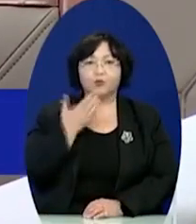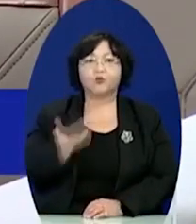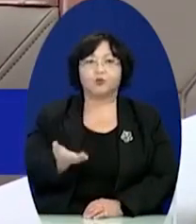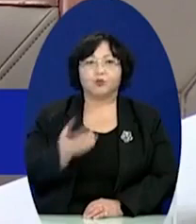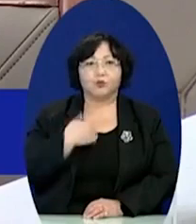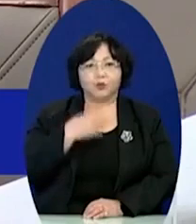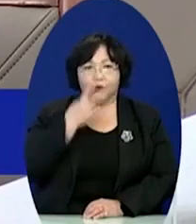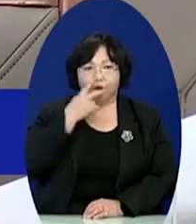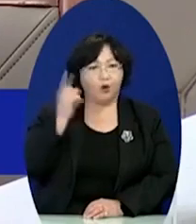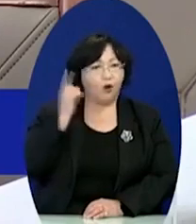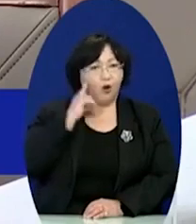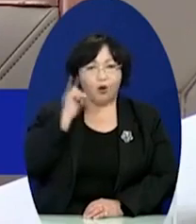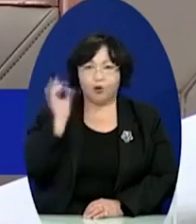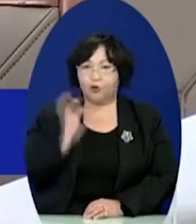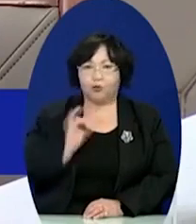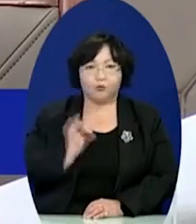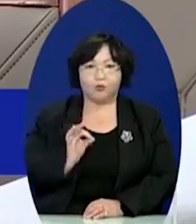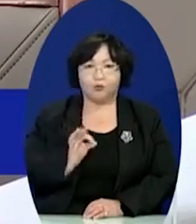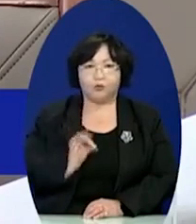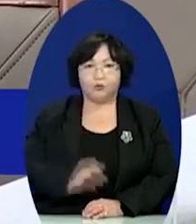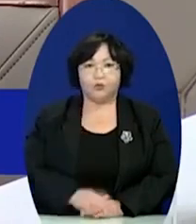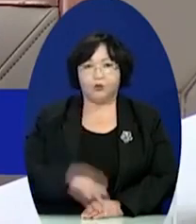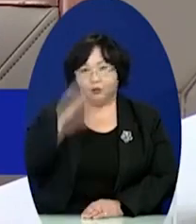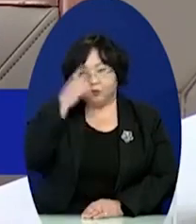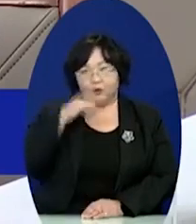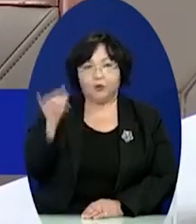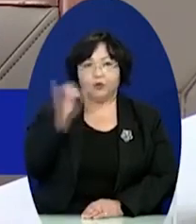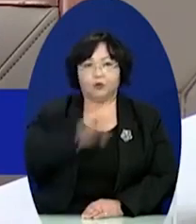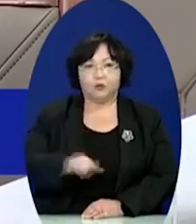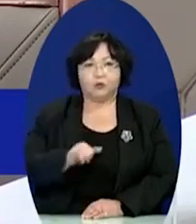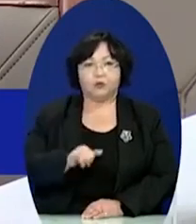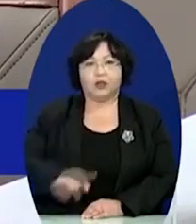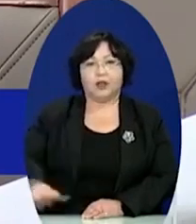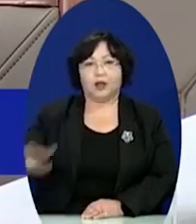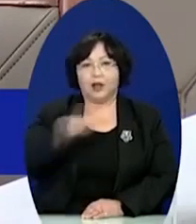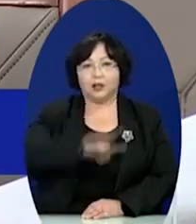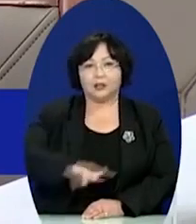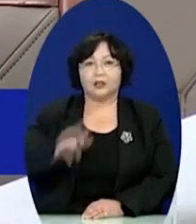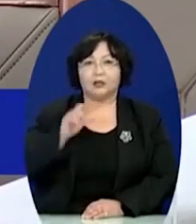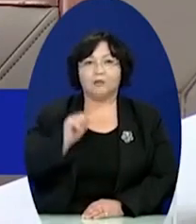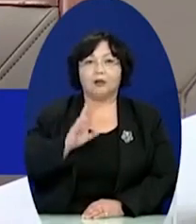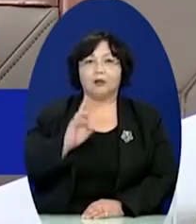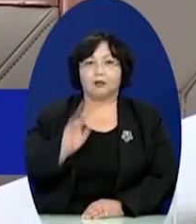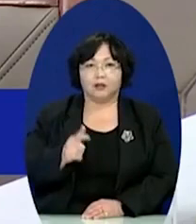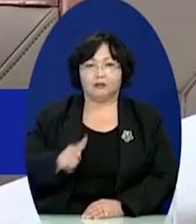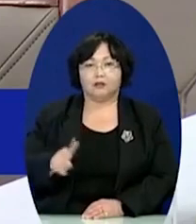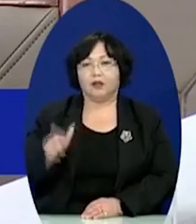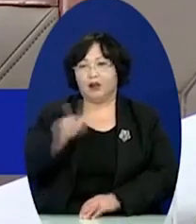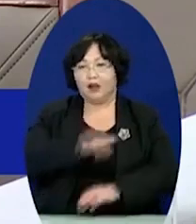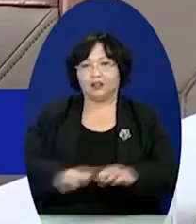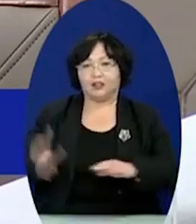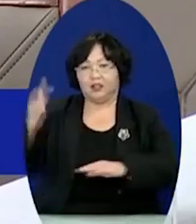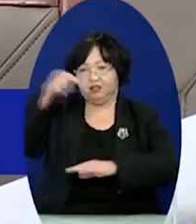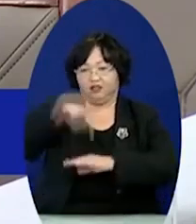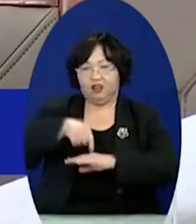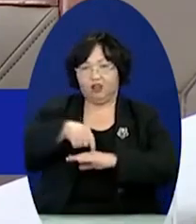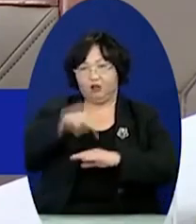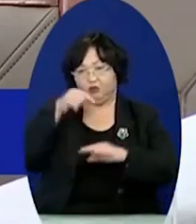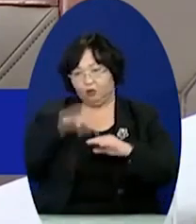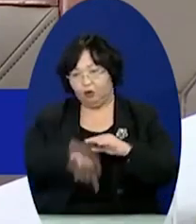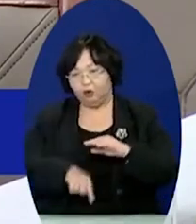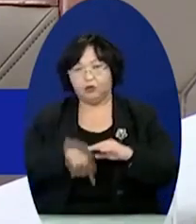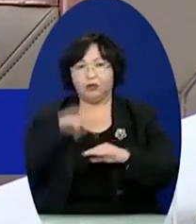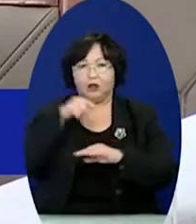Юус би ойлгохгүй. Монгол улс чинь энэ газрын баялга, газрын дээрх баялга боловсруулах ёстой гэж би одоо